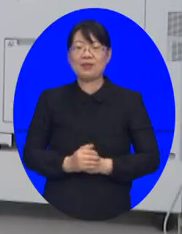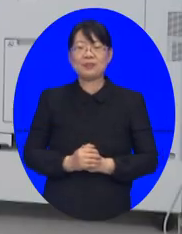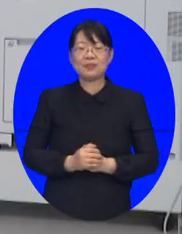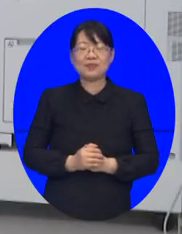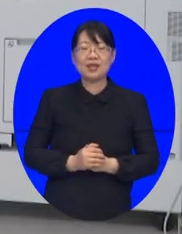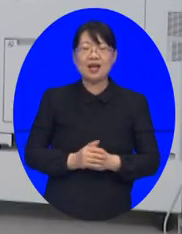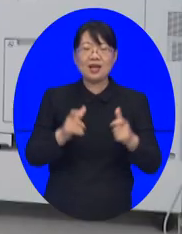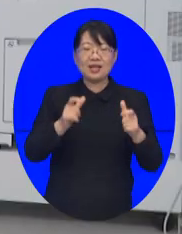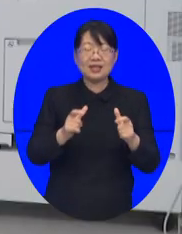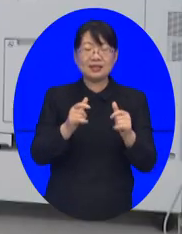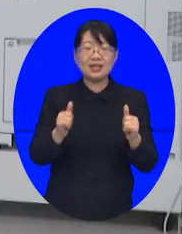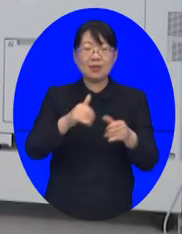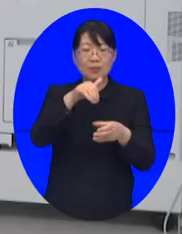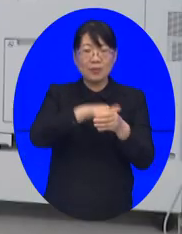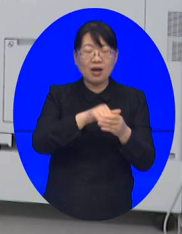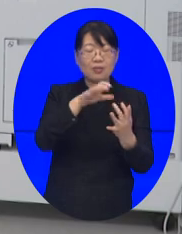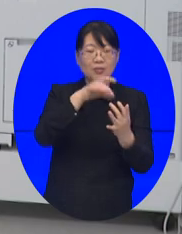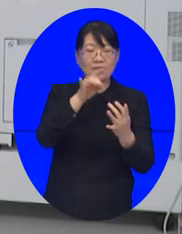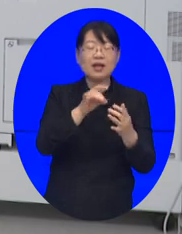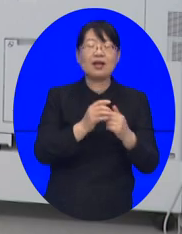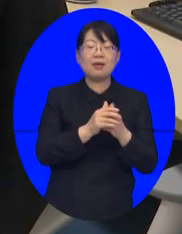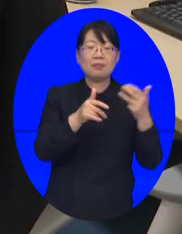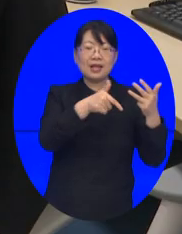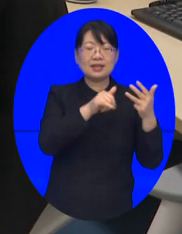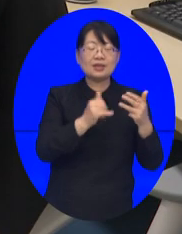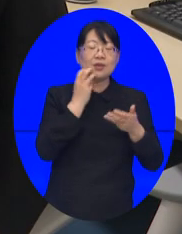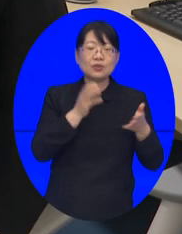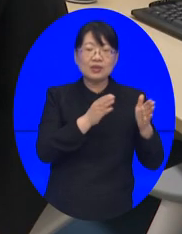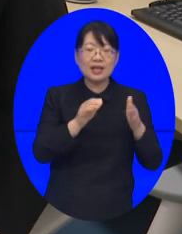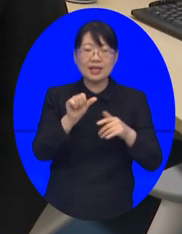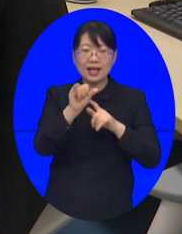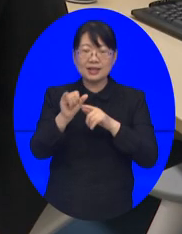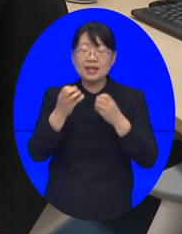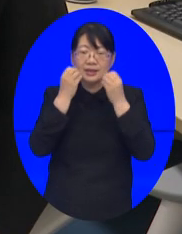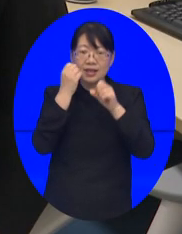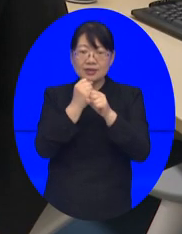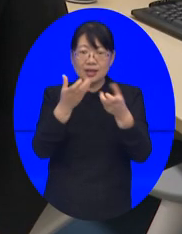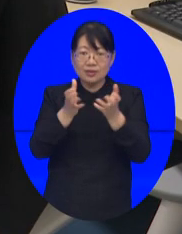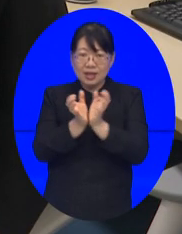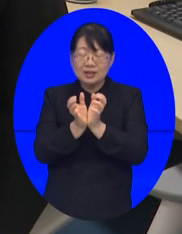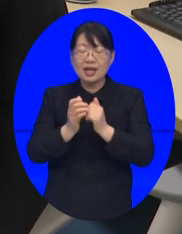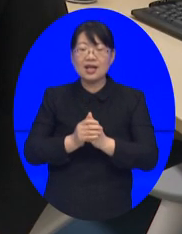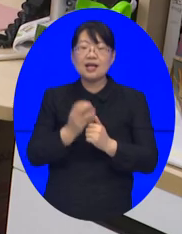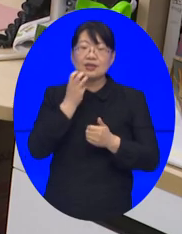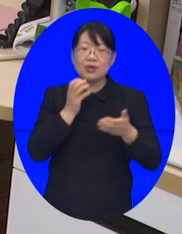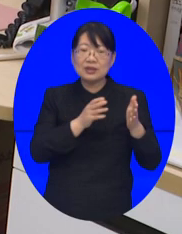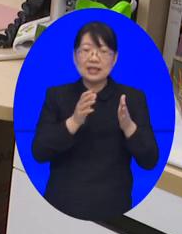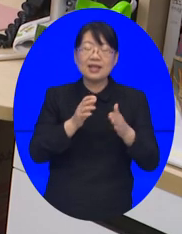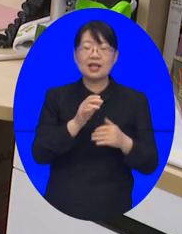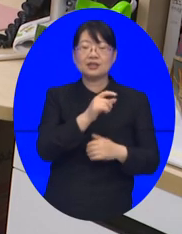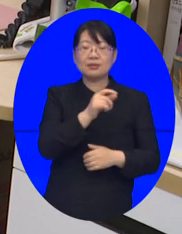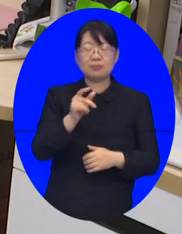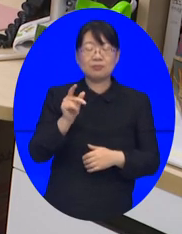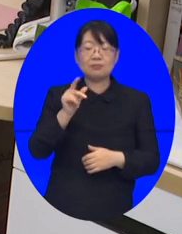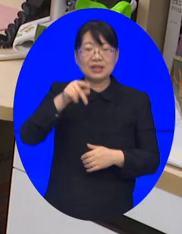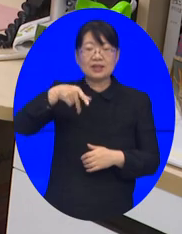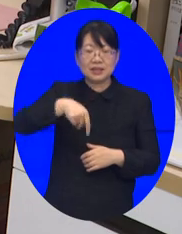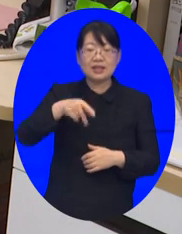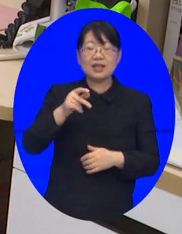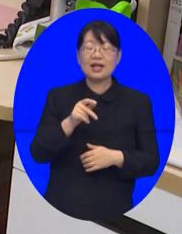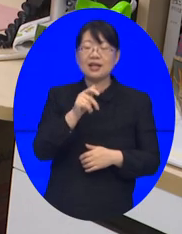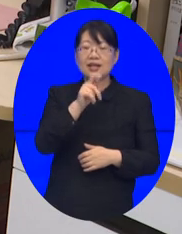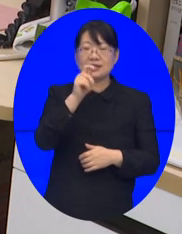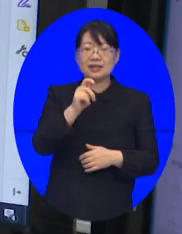않았나. 민선 8기 경기도는 AI 창작단 사회에 경기 GPT TF 구성, AI